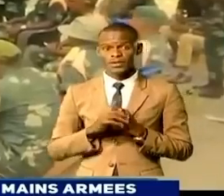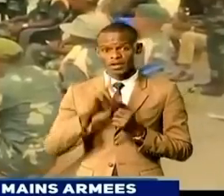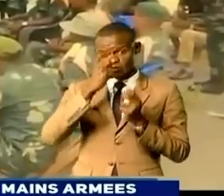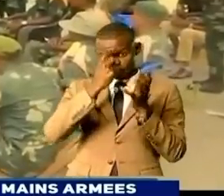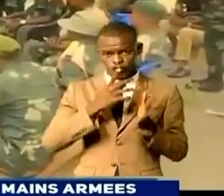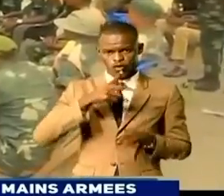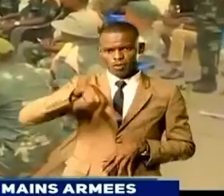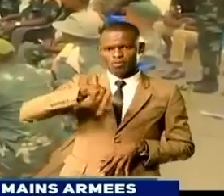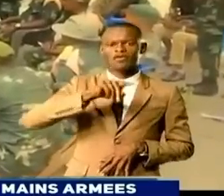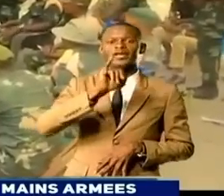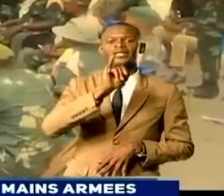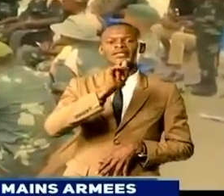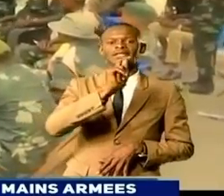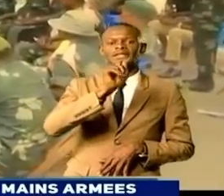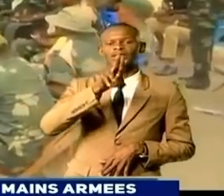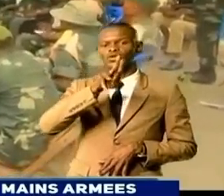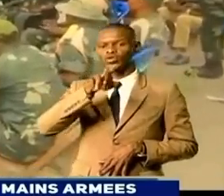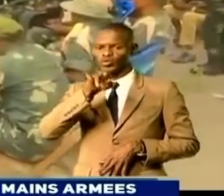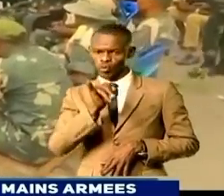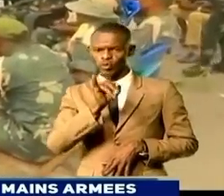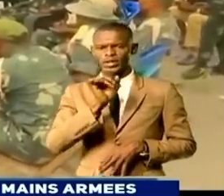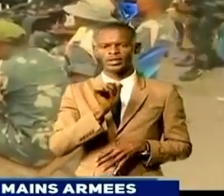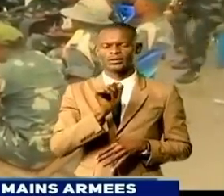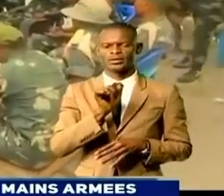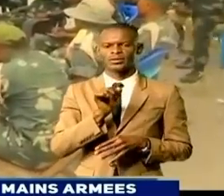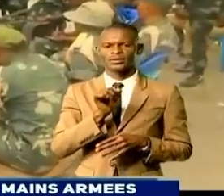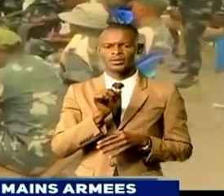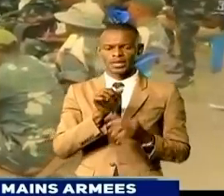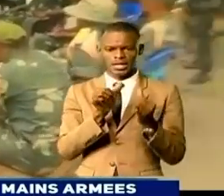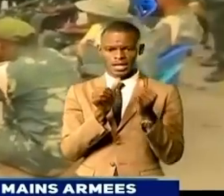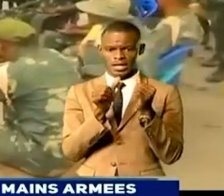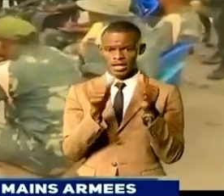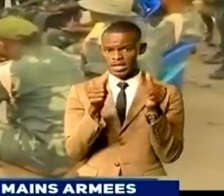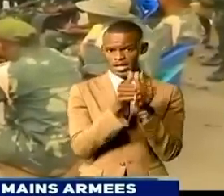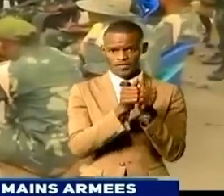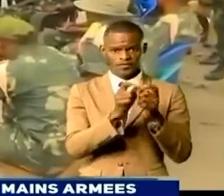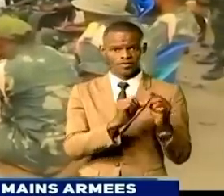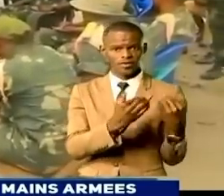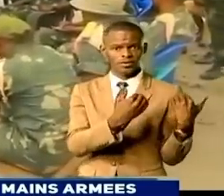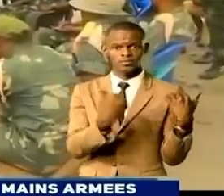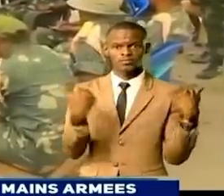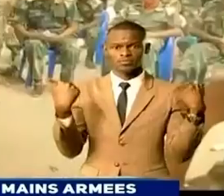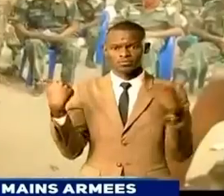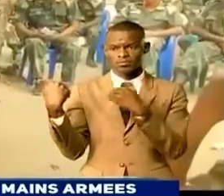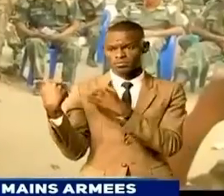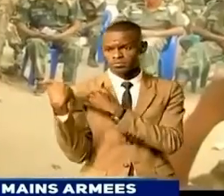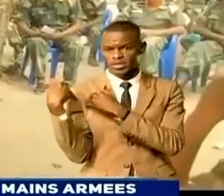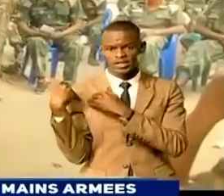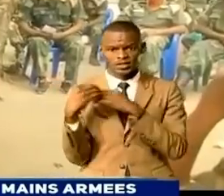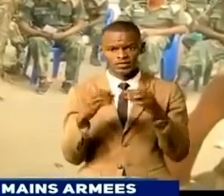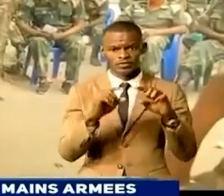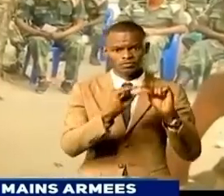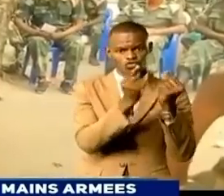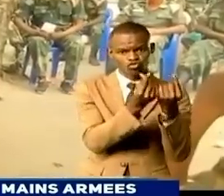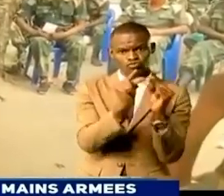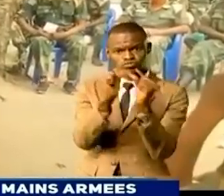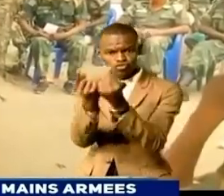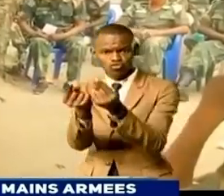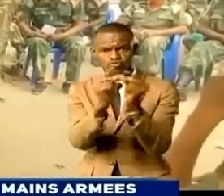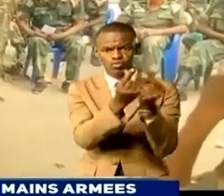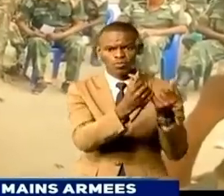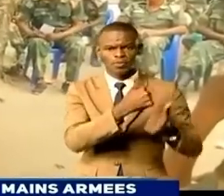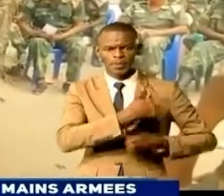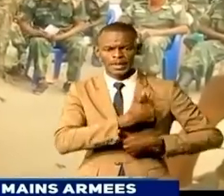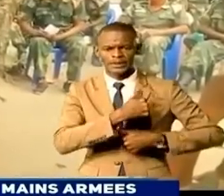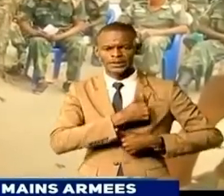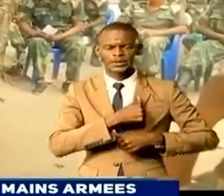une causerie morale à l'intention du commandant de la force navale et unité des forces terrestres dont les éléments sont engagés dans les opérations contre la milice Codeco